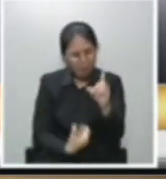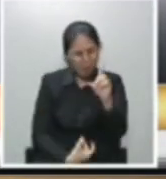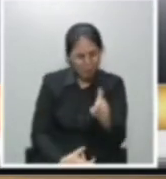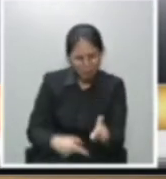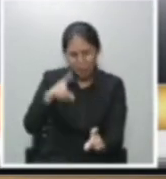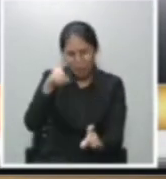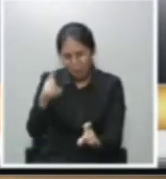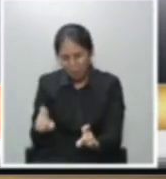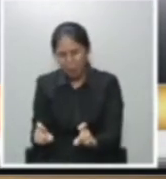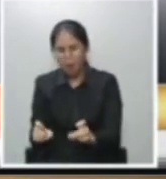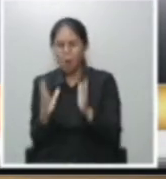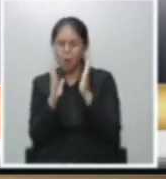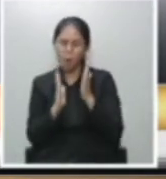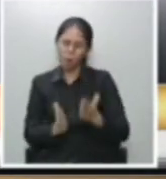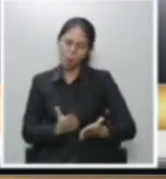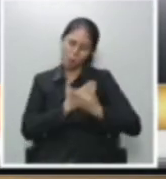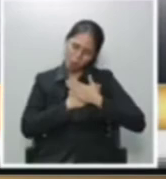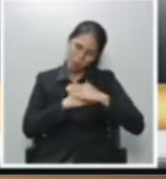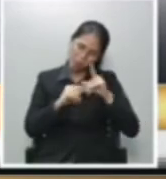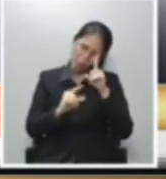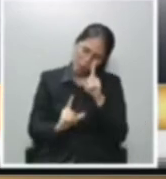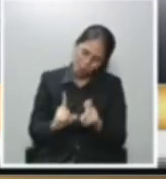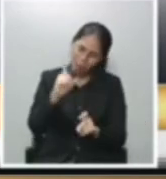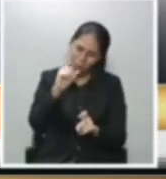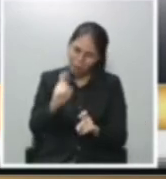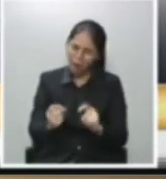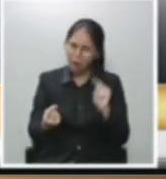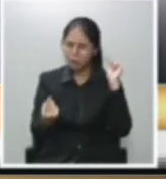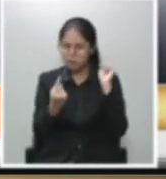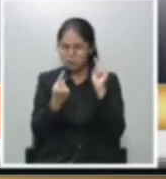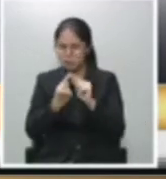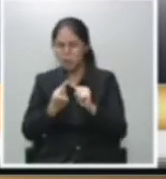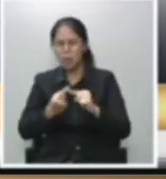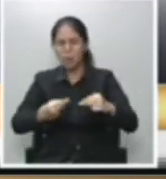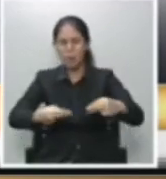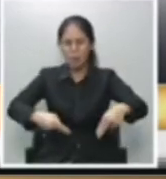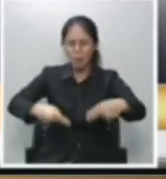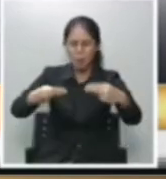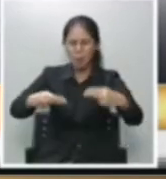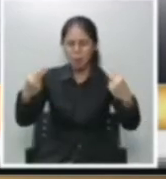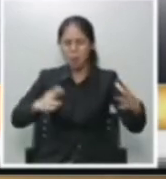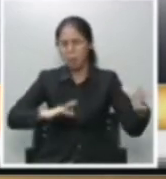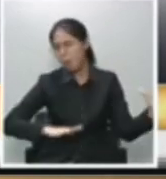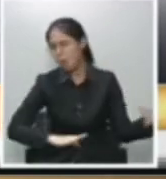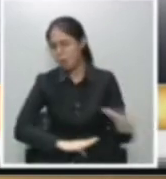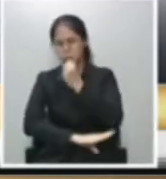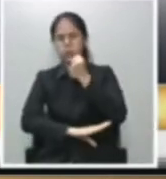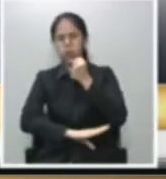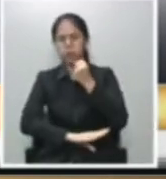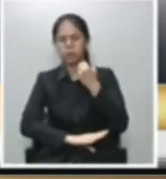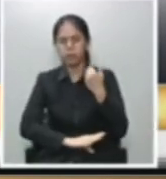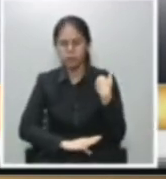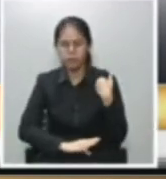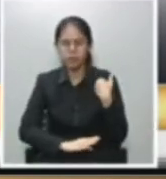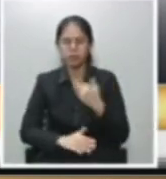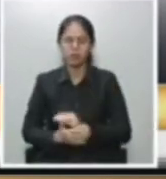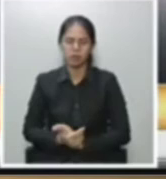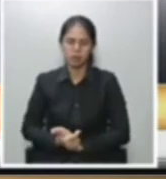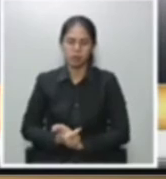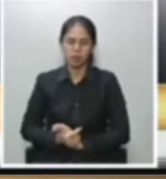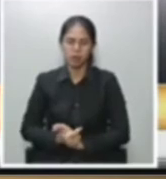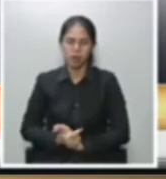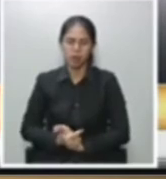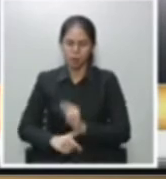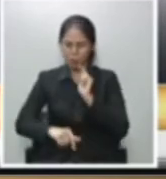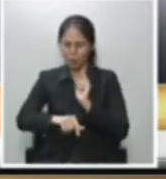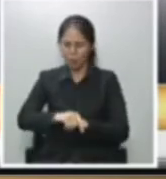บุคคลนั้นเป็นที่รักไปในสถานการณ์ทางการเมืองซึ่งเกิดจากการยึดอำนาจเวลาสั้นๆ